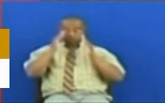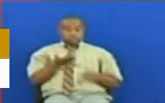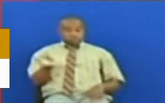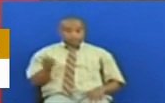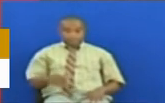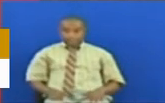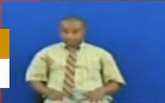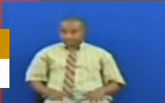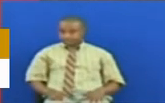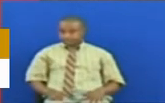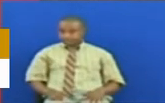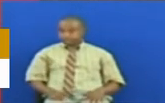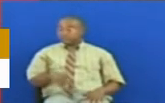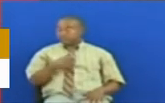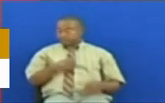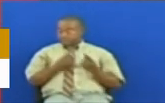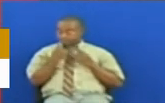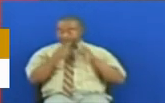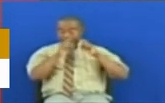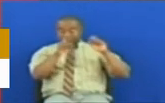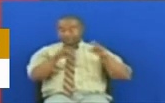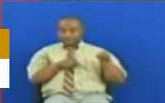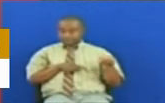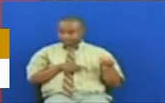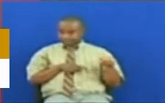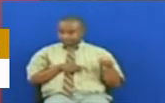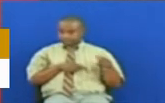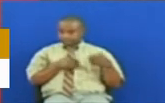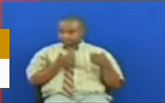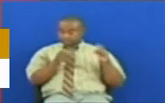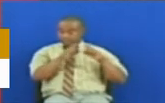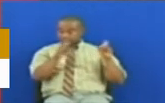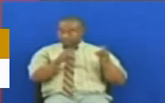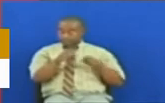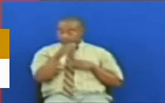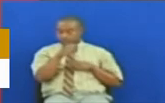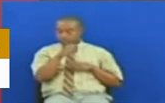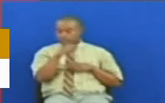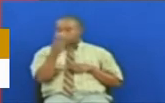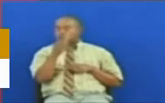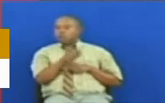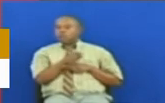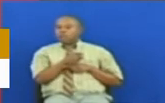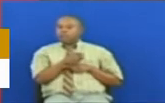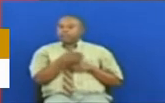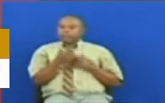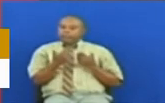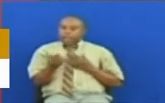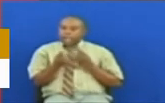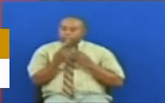haraka nizungumzie tu kifungu hiki, ibara hii ya tatu ambayo inamzungumzia